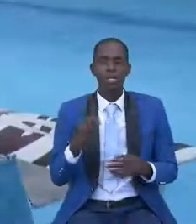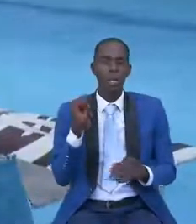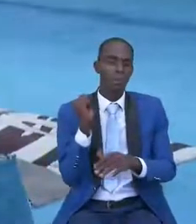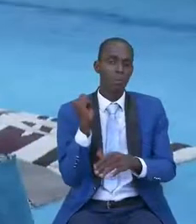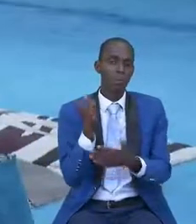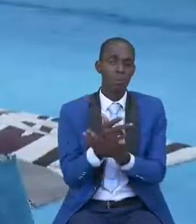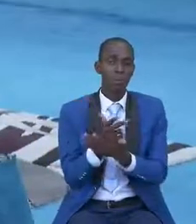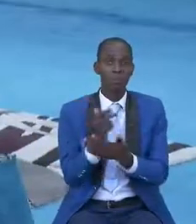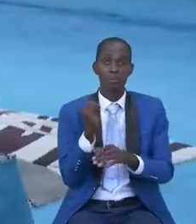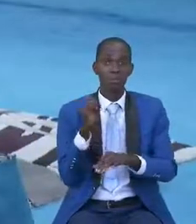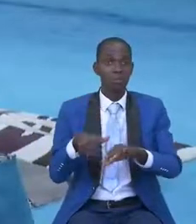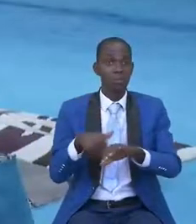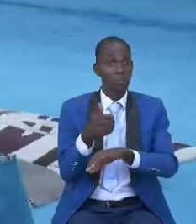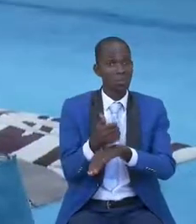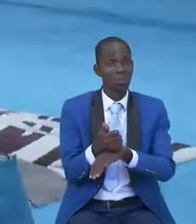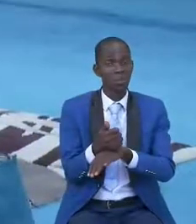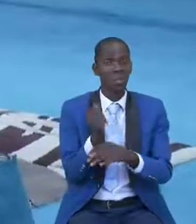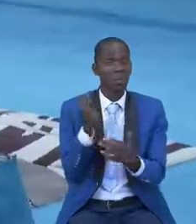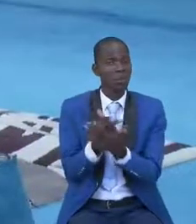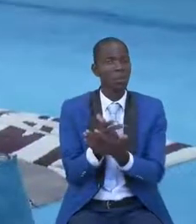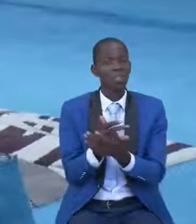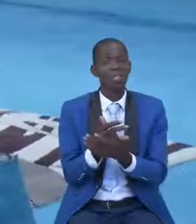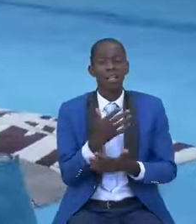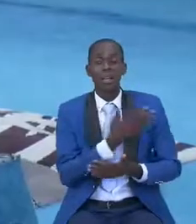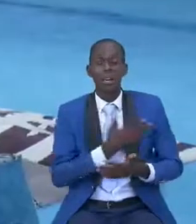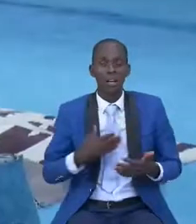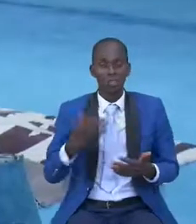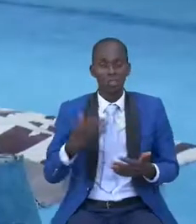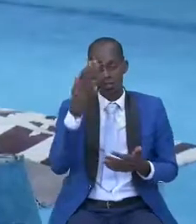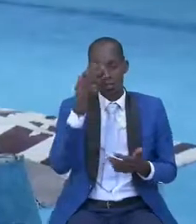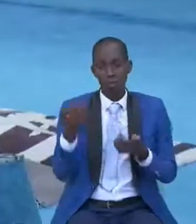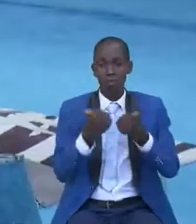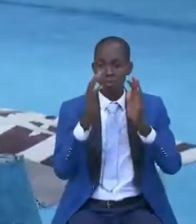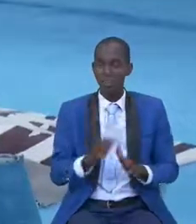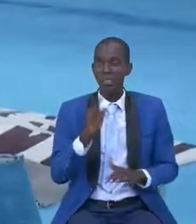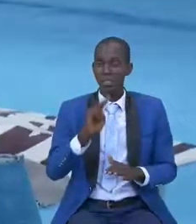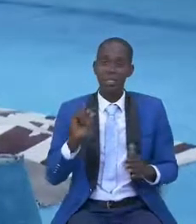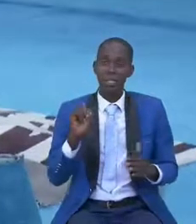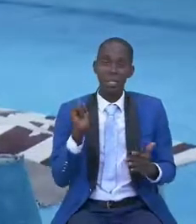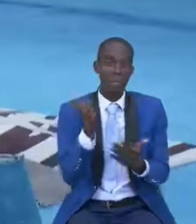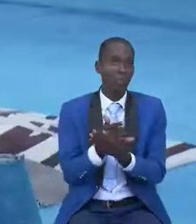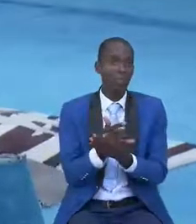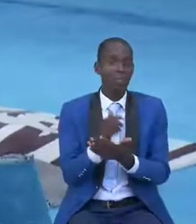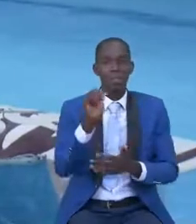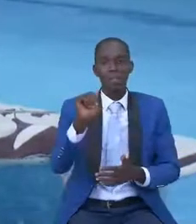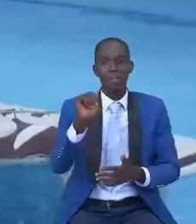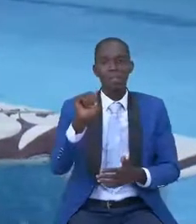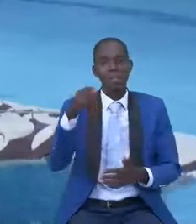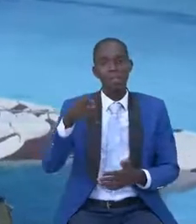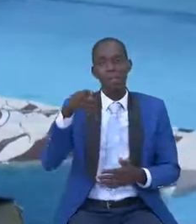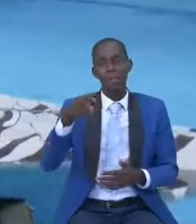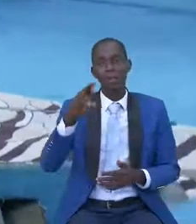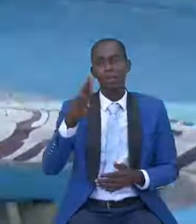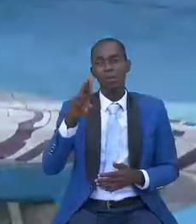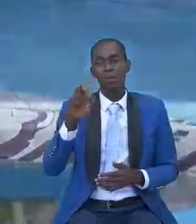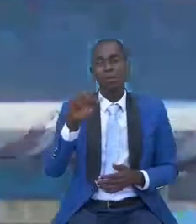d'une profession, vous avez besoin d'une... Même le chauffeur a besoin de son... Les docteurs ont besoin